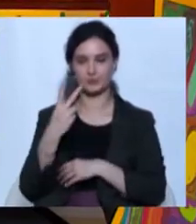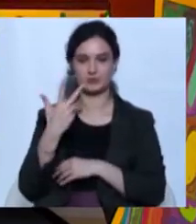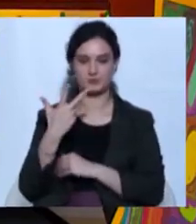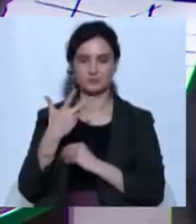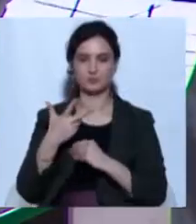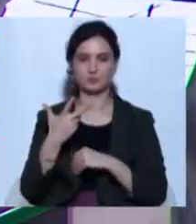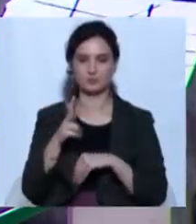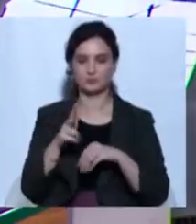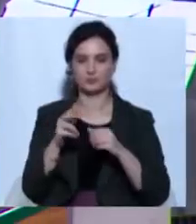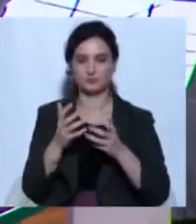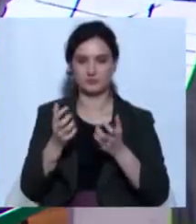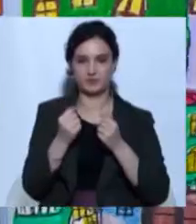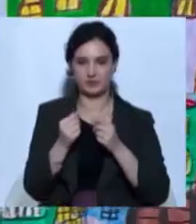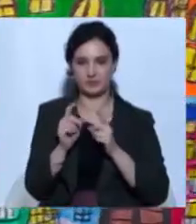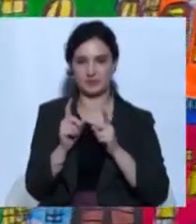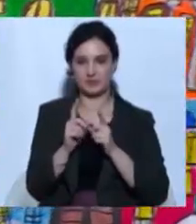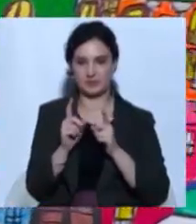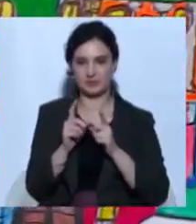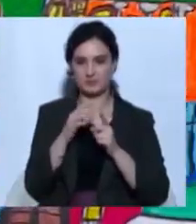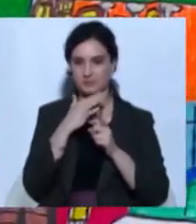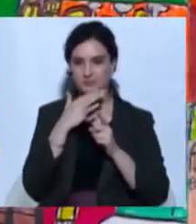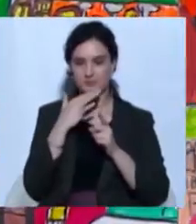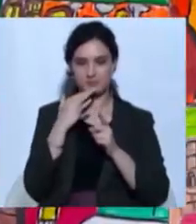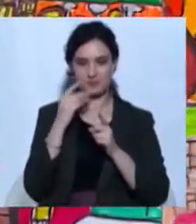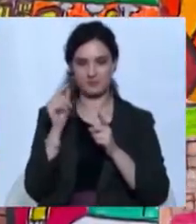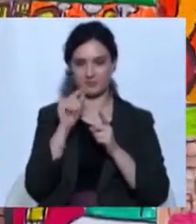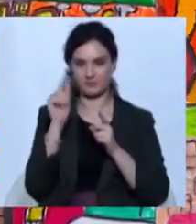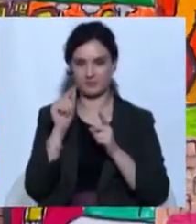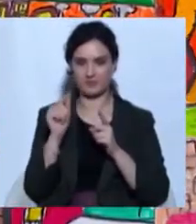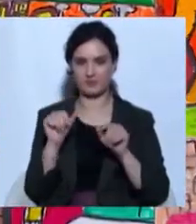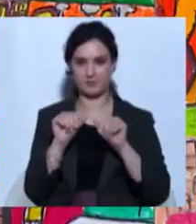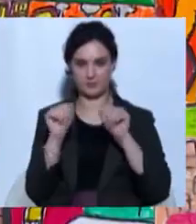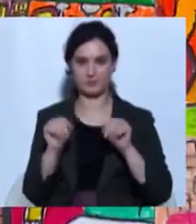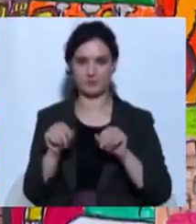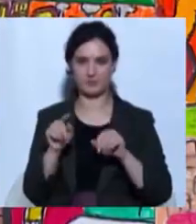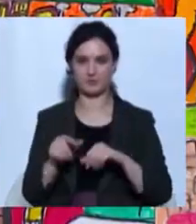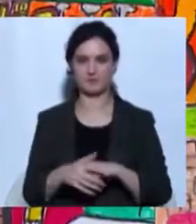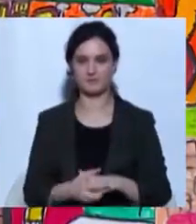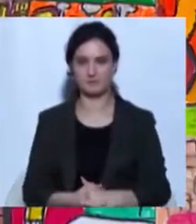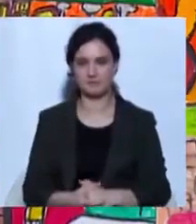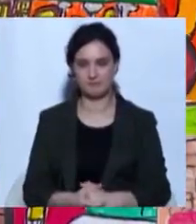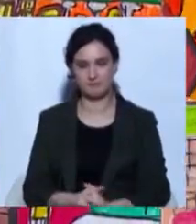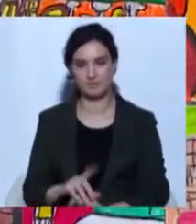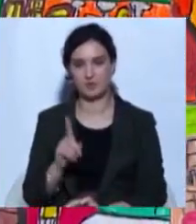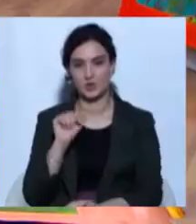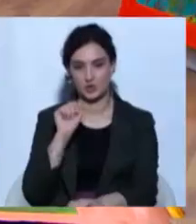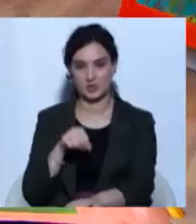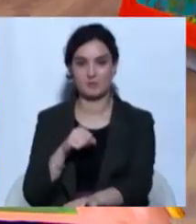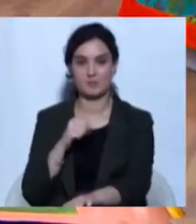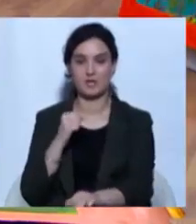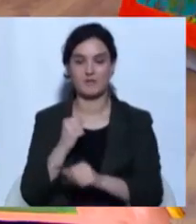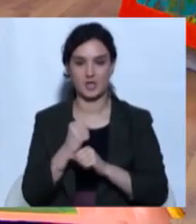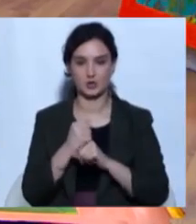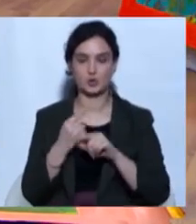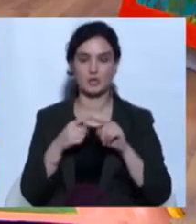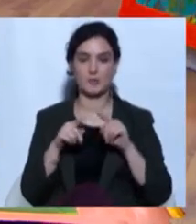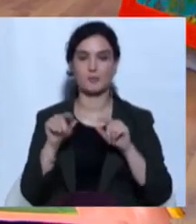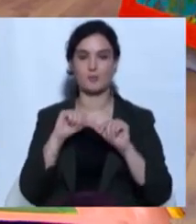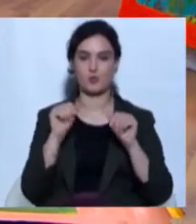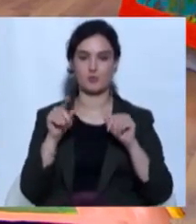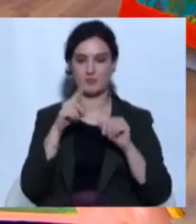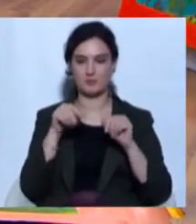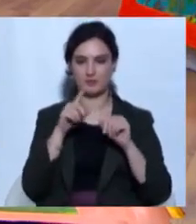წუთში გაშრება მივიღებთ აი ასეთ ბევრ მრგვალ ფორმას. ახლა ნახეთ რა შეიძლება გავაკეთოთ ამ ფორმებით.